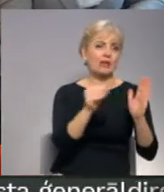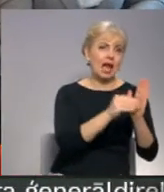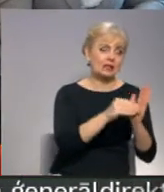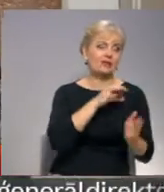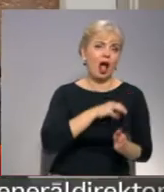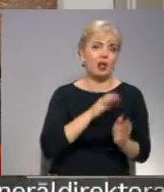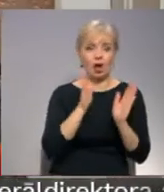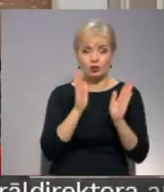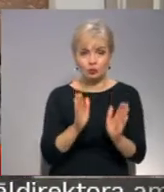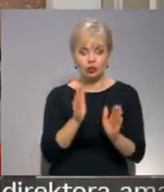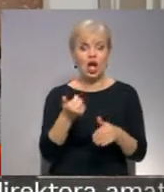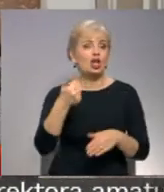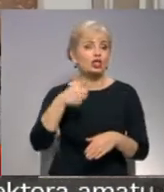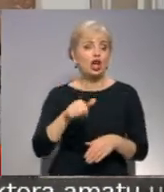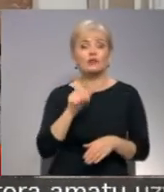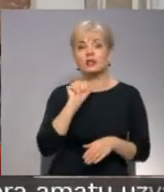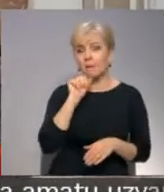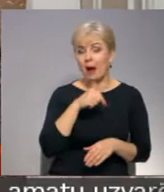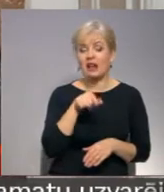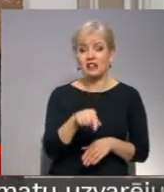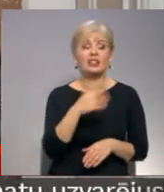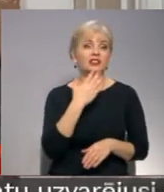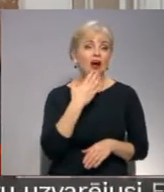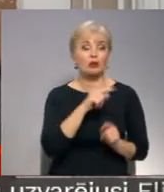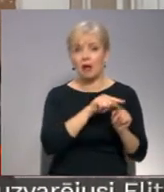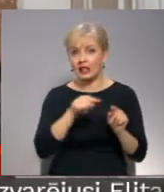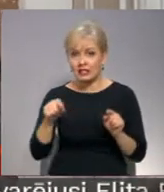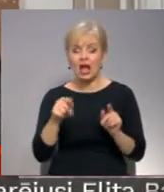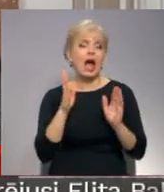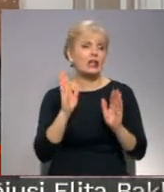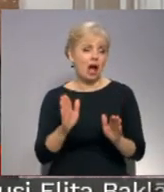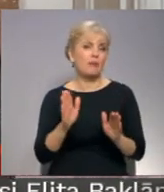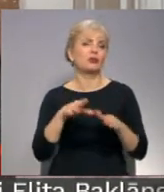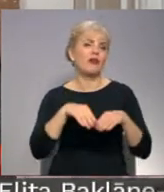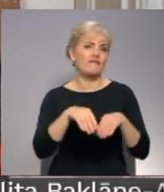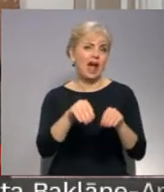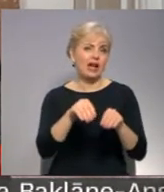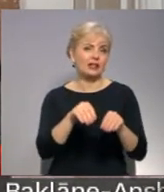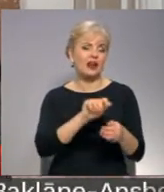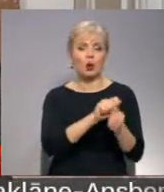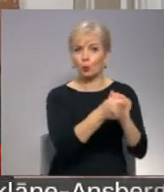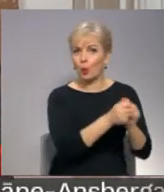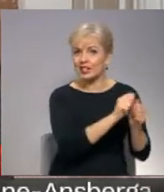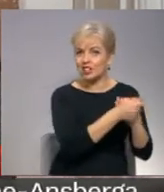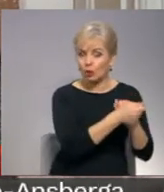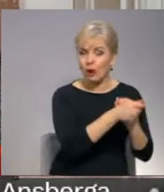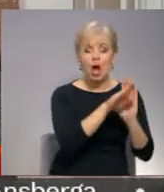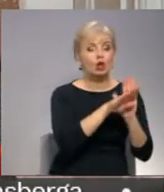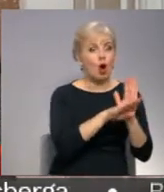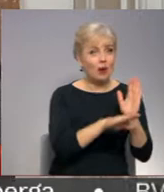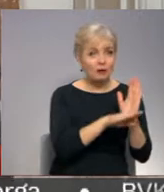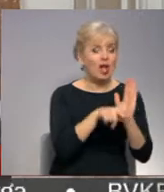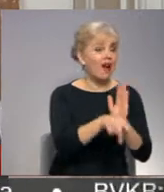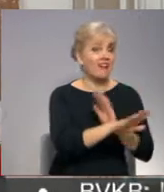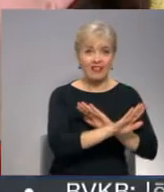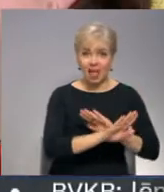algas būs. 16. Maijs ir tas datums, līdz kuram ir jābūt veiktiem attiecīgiem visiem grozījumiem normatīvajos aktos, un ja